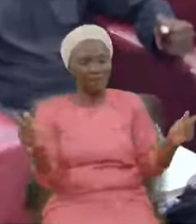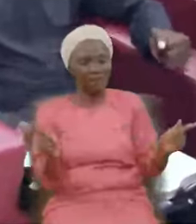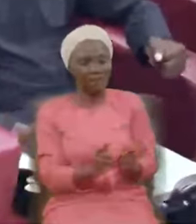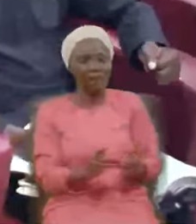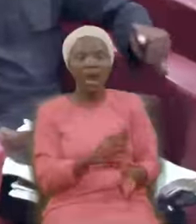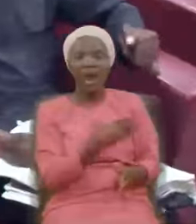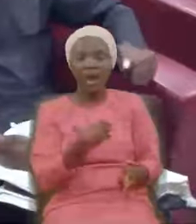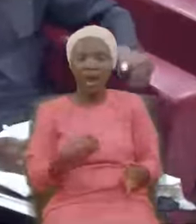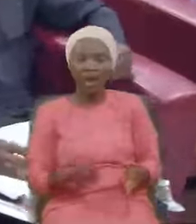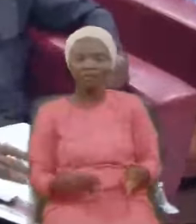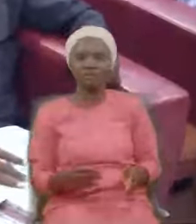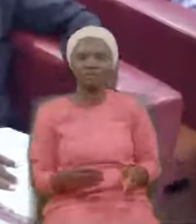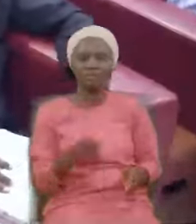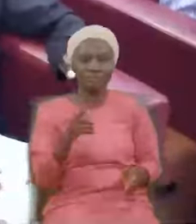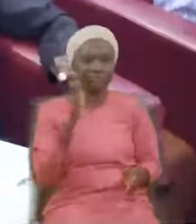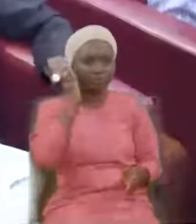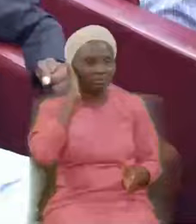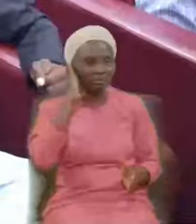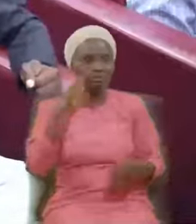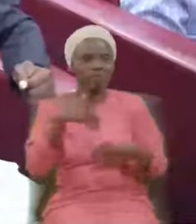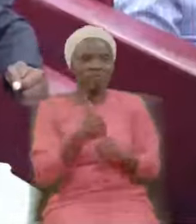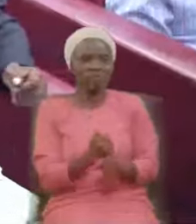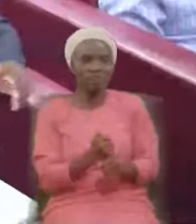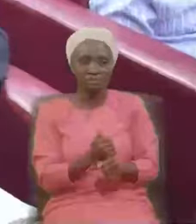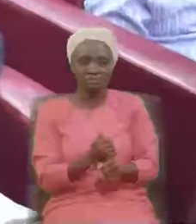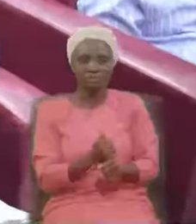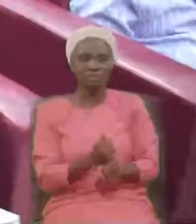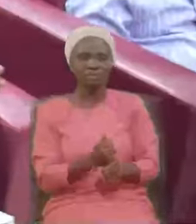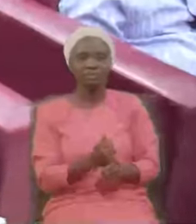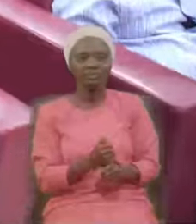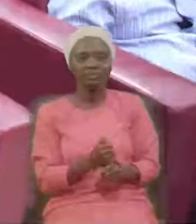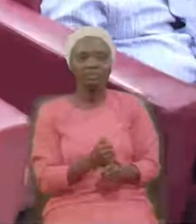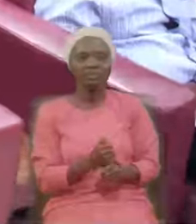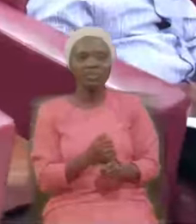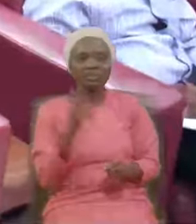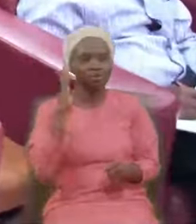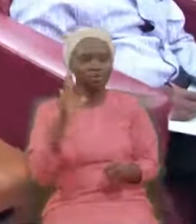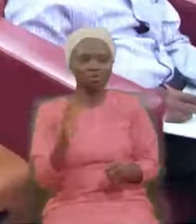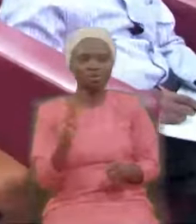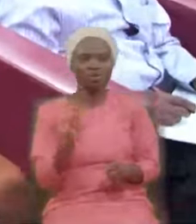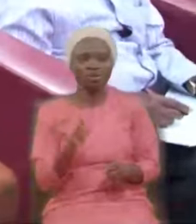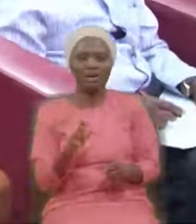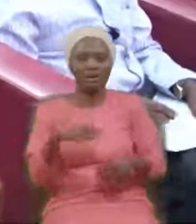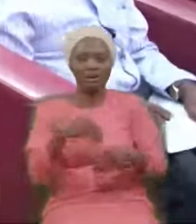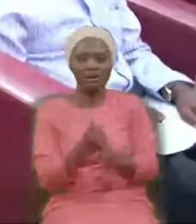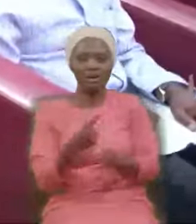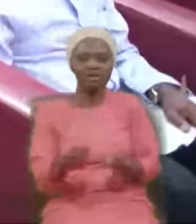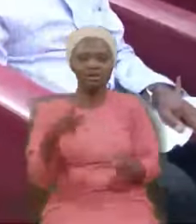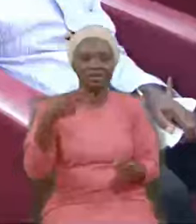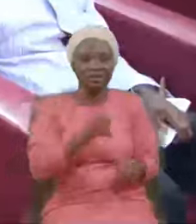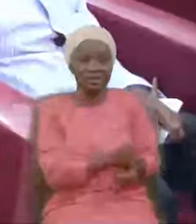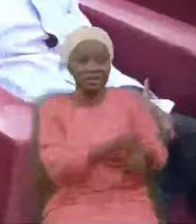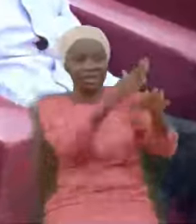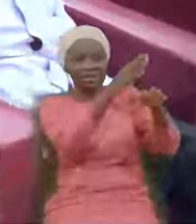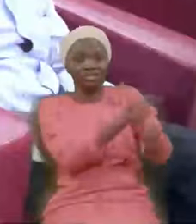les collines semblables à de la balle. Tu les vanneras et le vent les